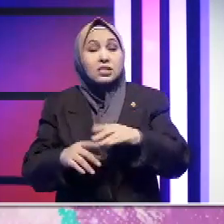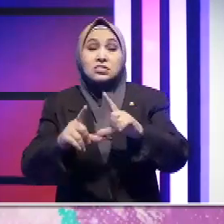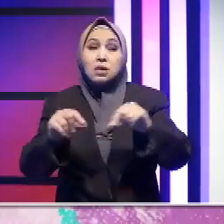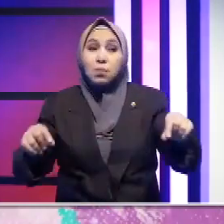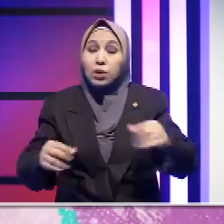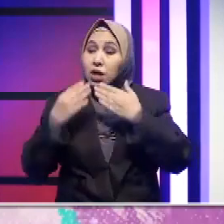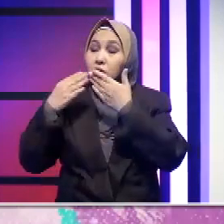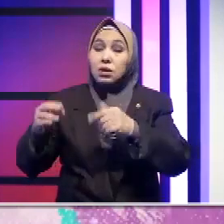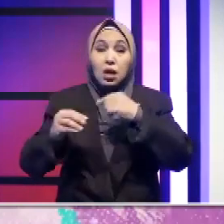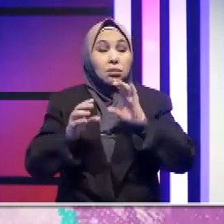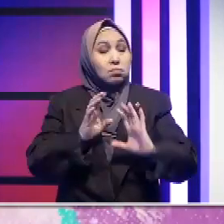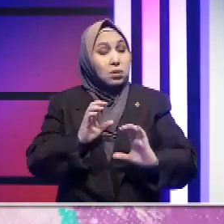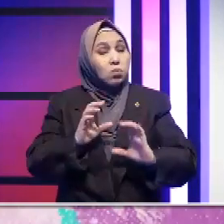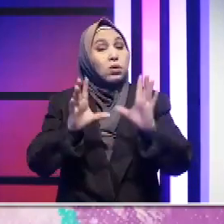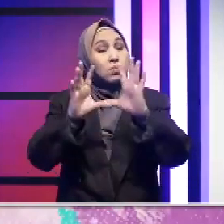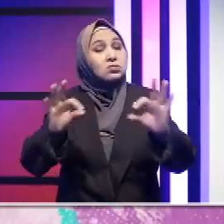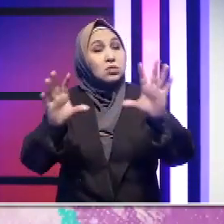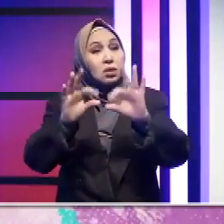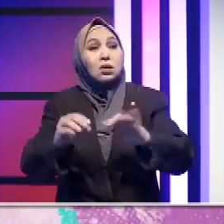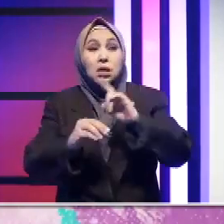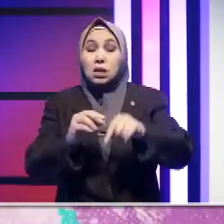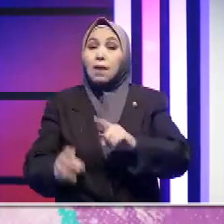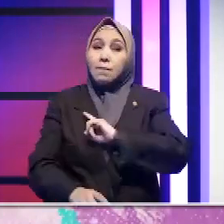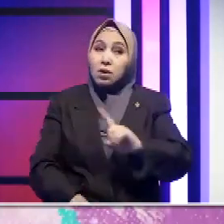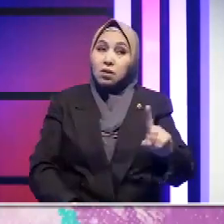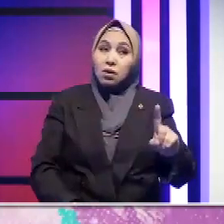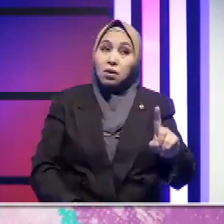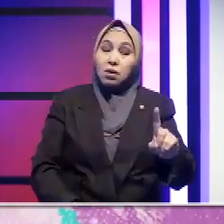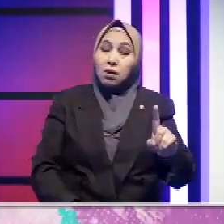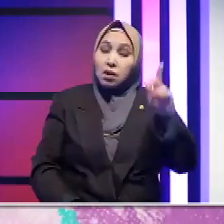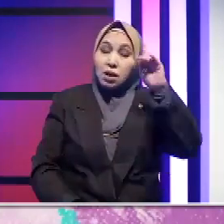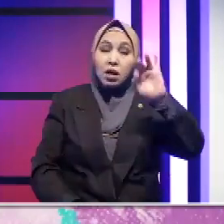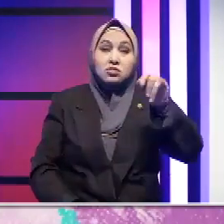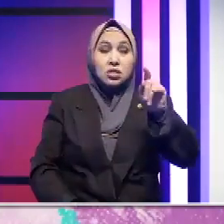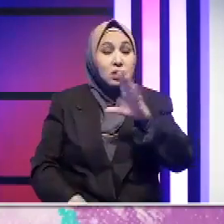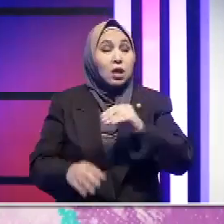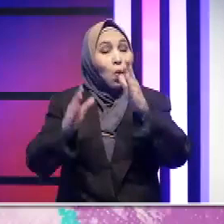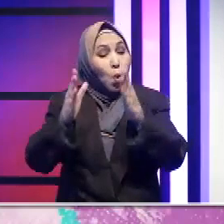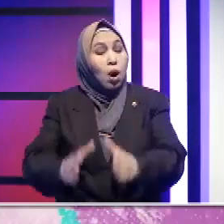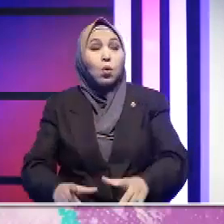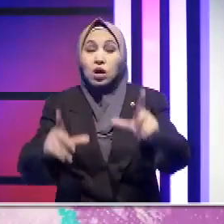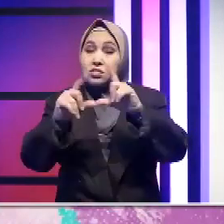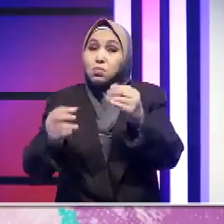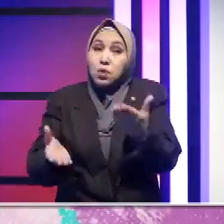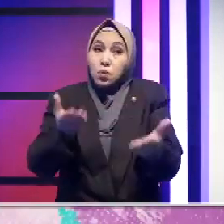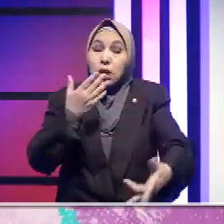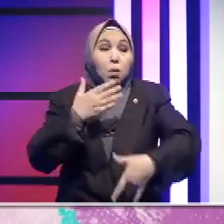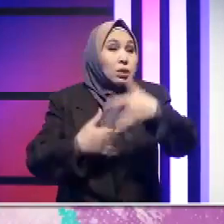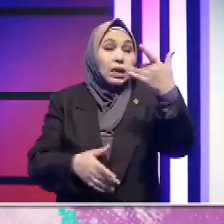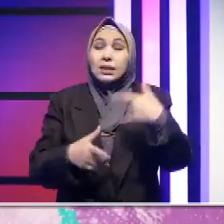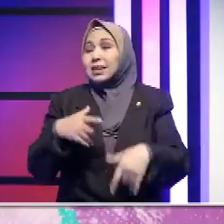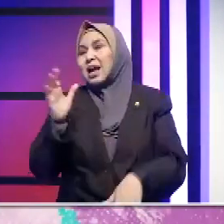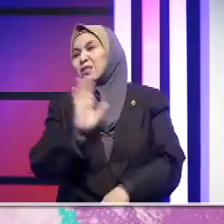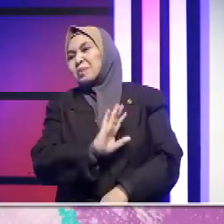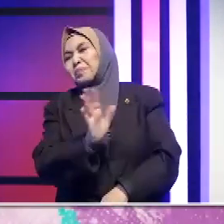talking about muslim JYJ dan juga orang-orang jepun mungkin Awali tidak mahu bercakap